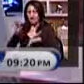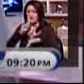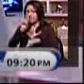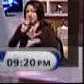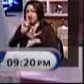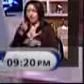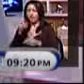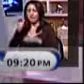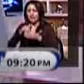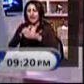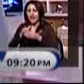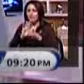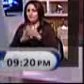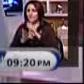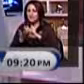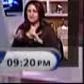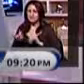جدا،